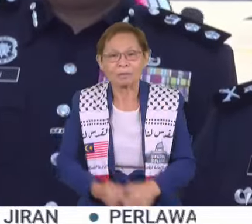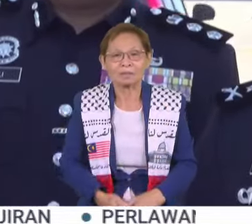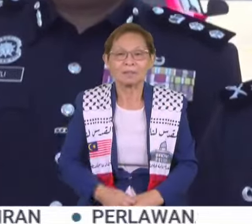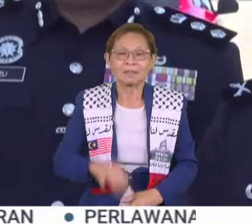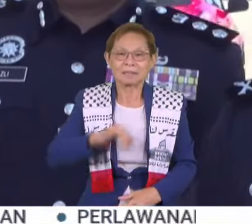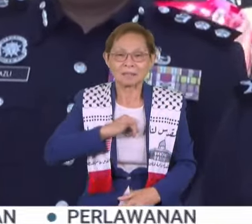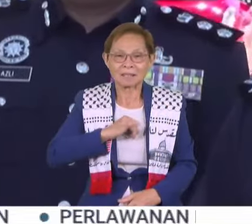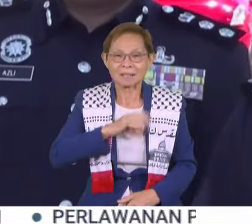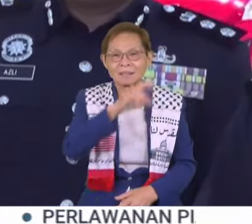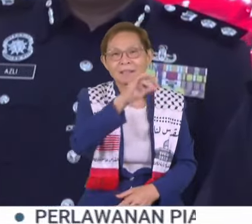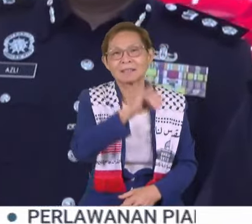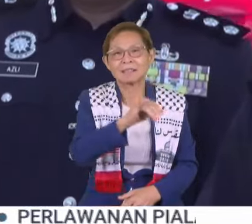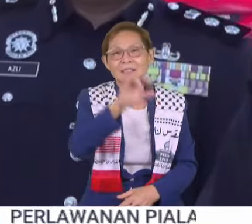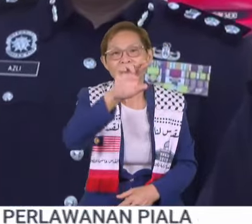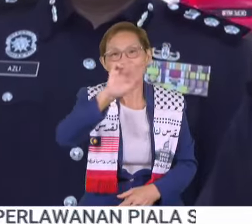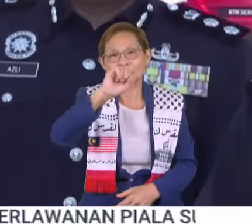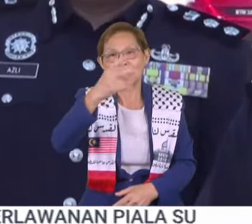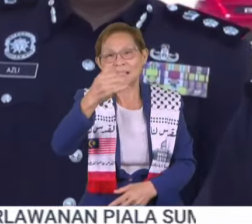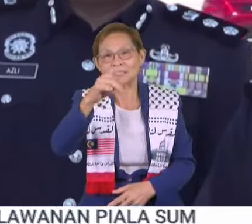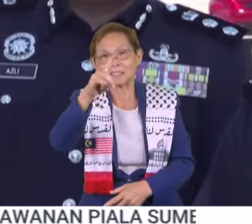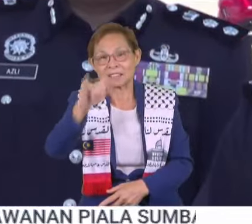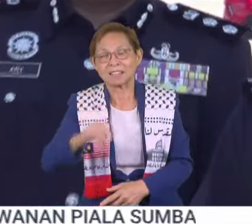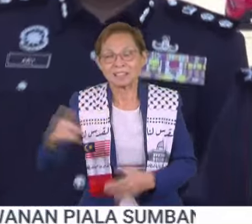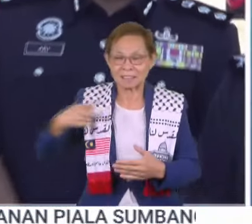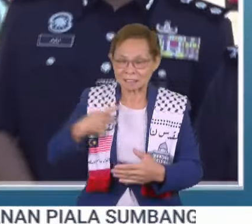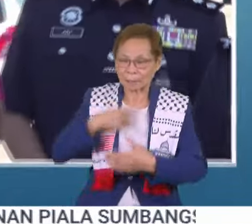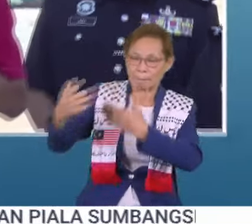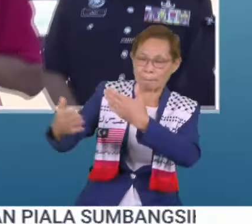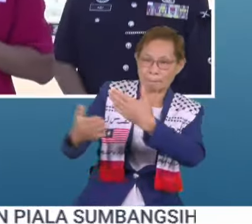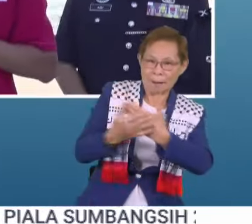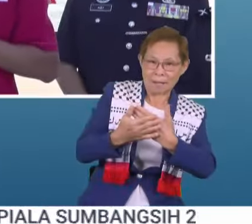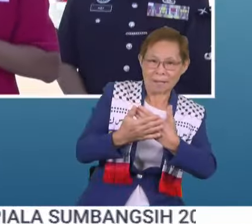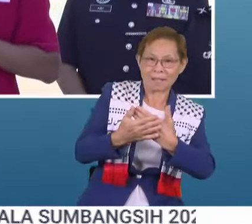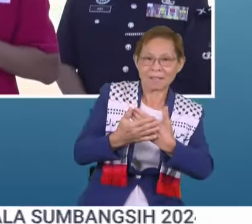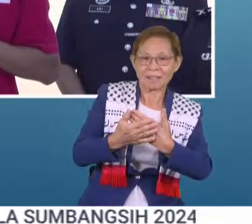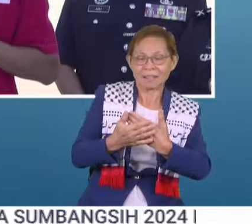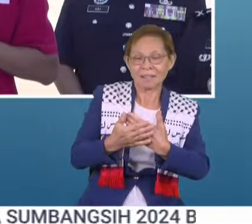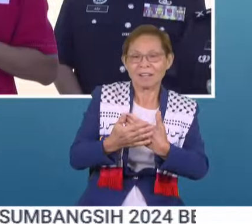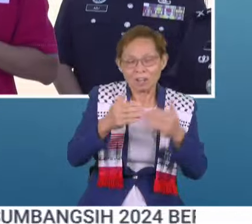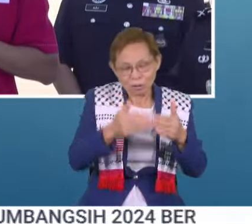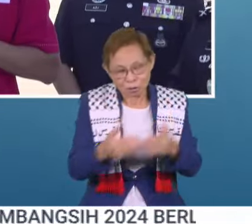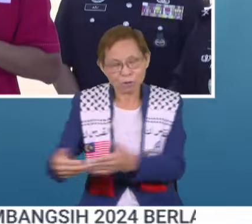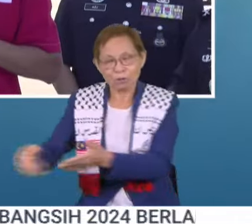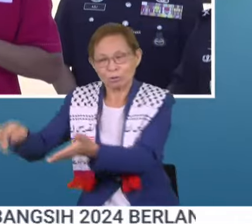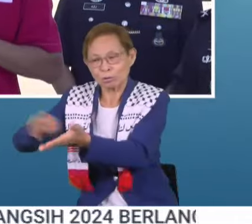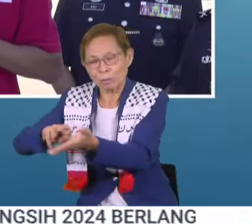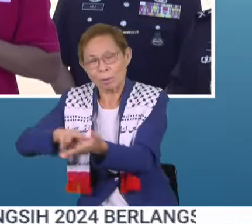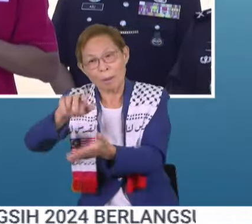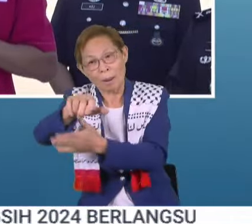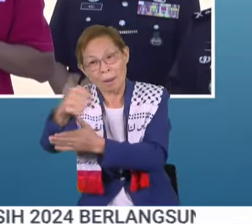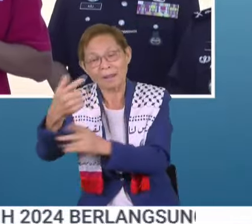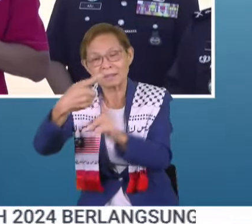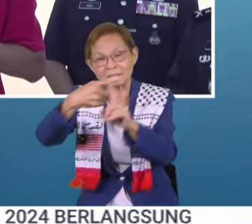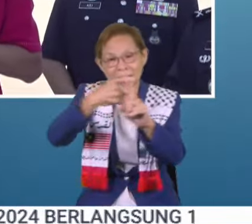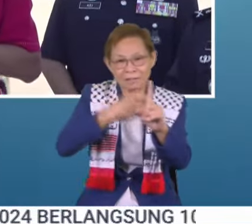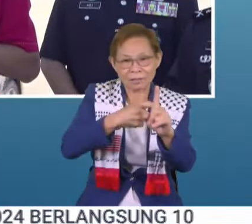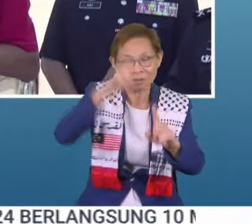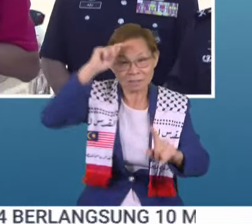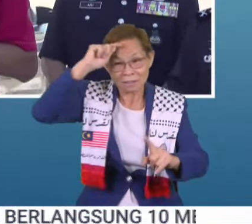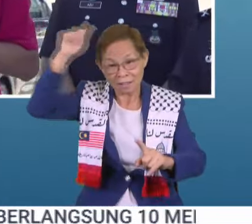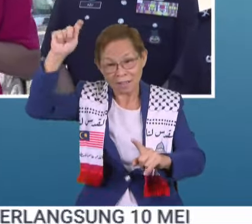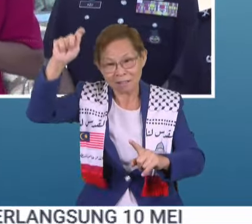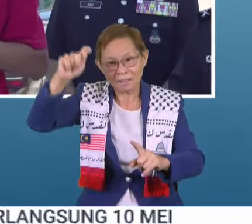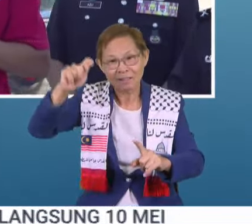itu saya Sidi, dan kita kembalikan untuk siaran yang seterusnya bagi laporan-laporan yang lain dari